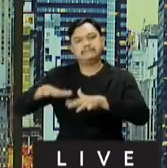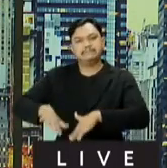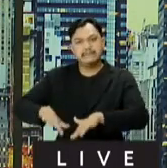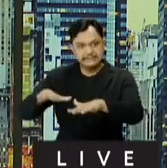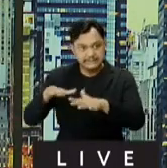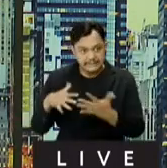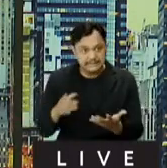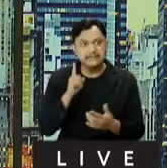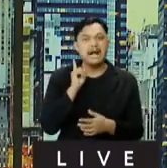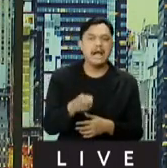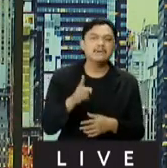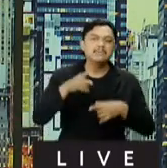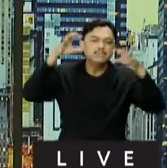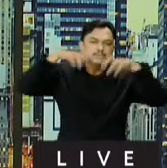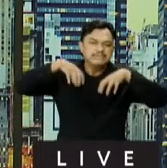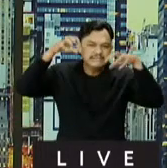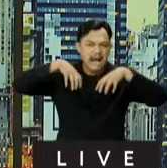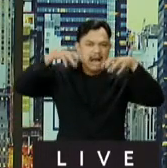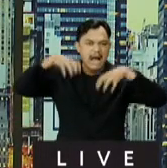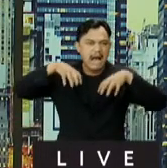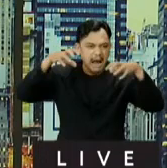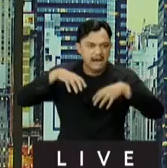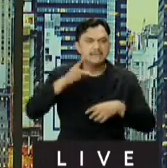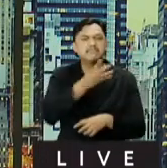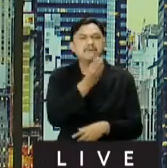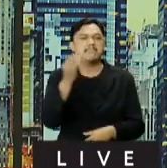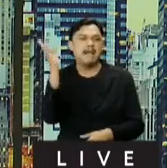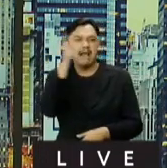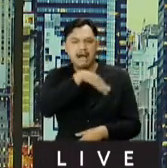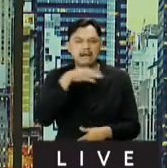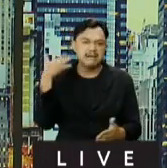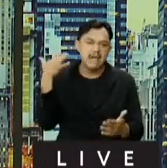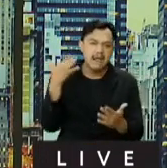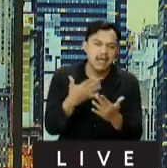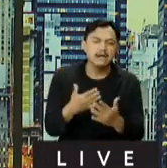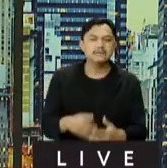dengan intensitas yang tinggi beberapa hari terakhir.